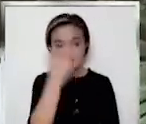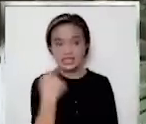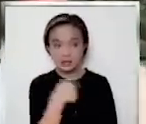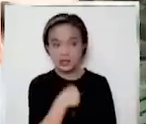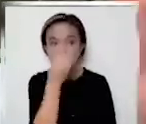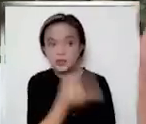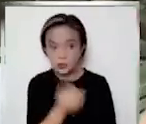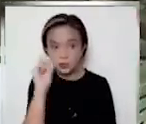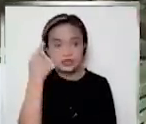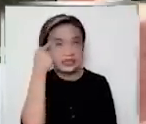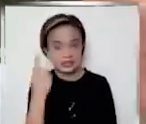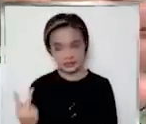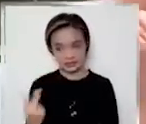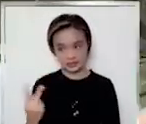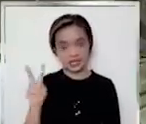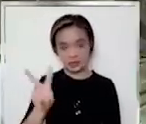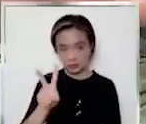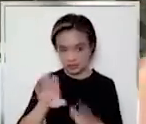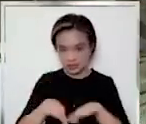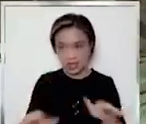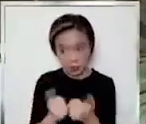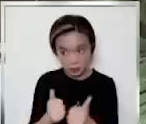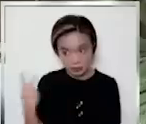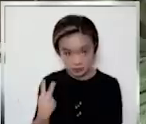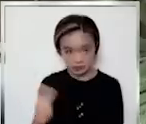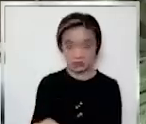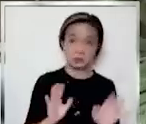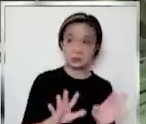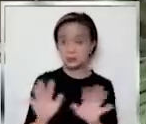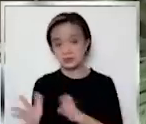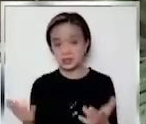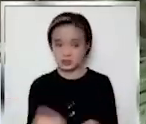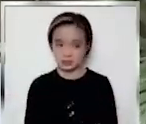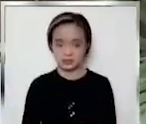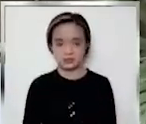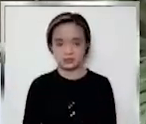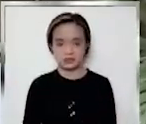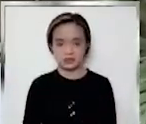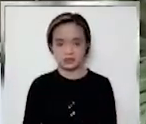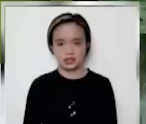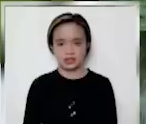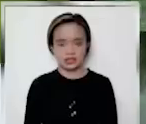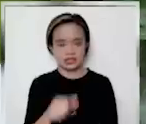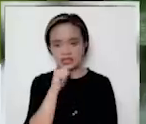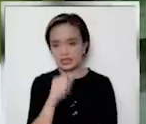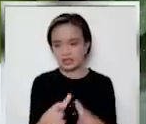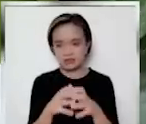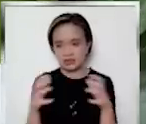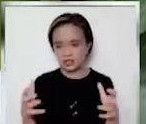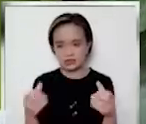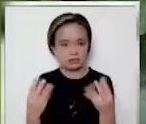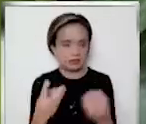namin eh. So mas, ano kaming dalawa? Okay, chill lang kaming dalawa, ganun. Wala kami masyadong iisipin. Para